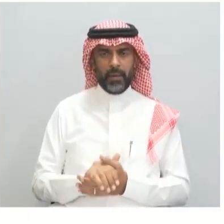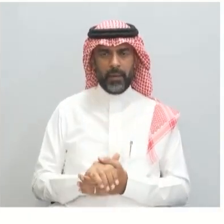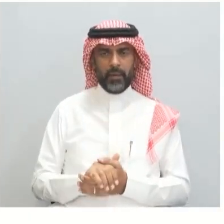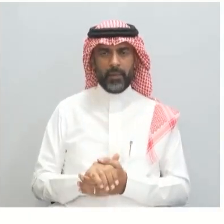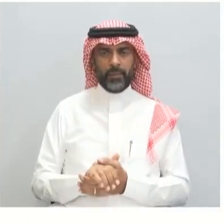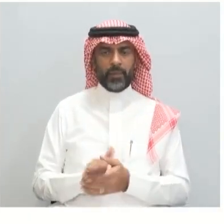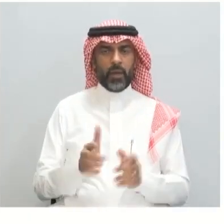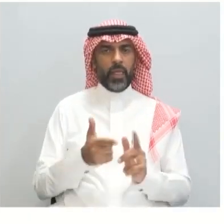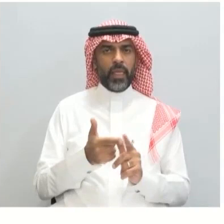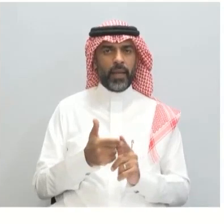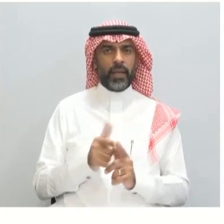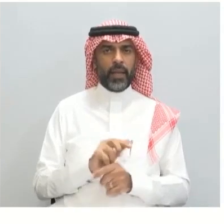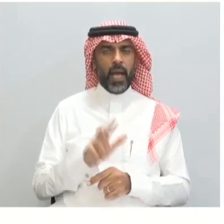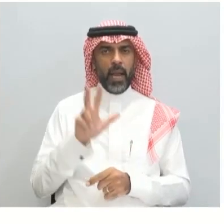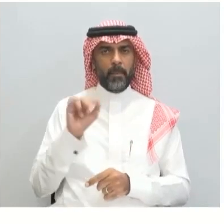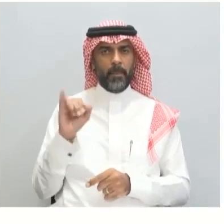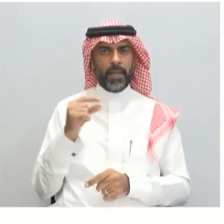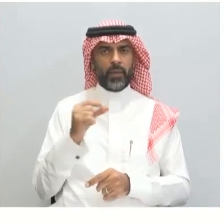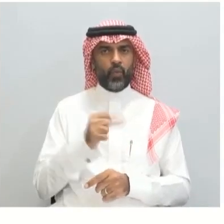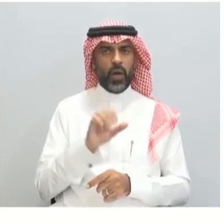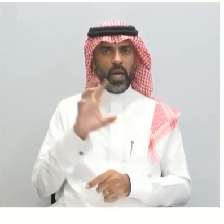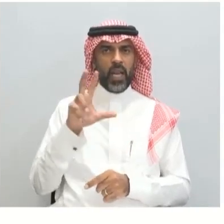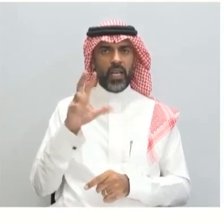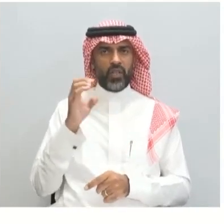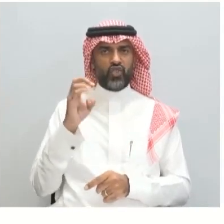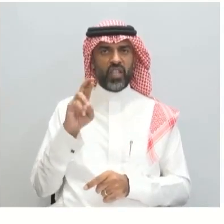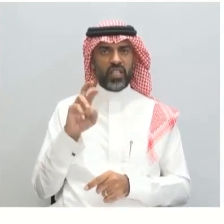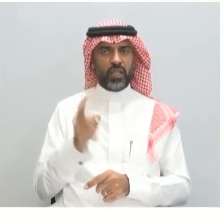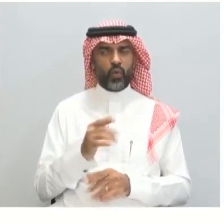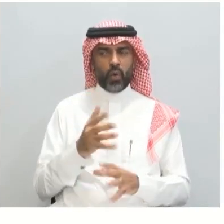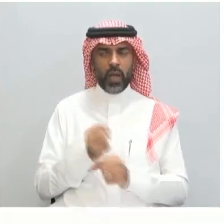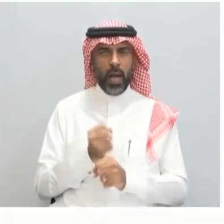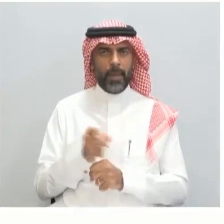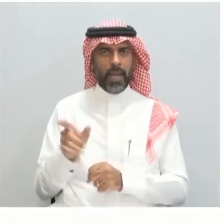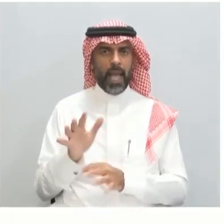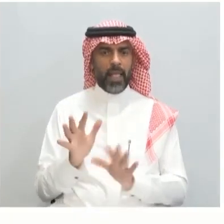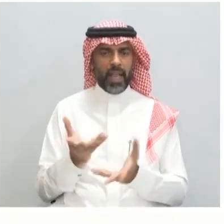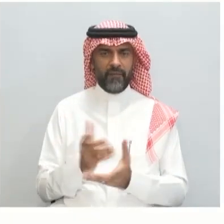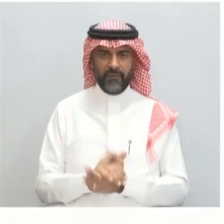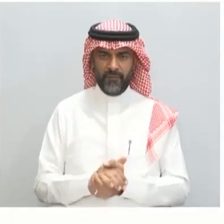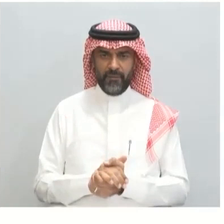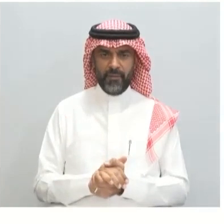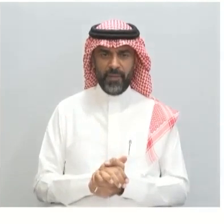والمحيطات ومن ثم تعرفنا على المد والجزر وكيف يحدث او كيف تحدث هذه